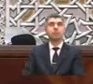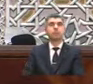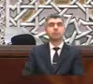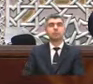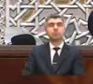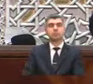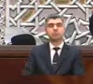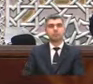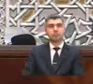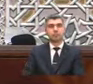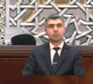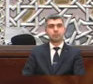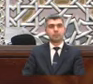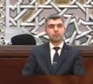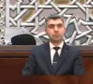النواب مشكور.